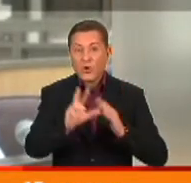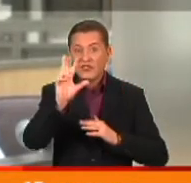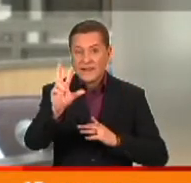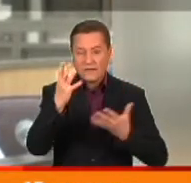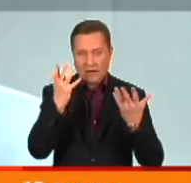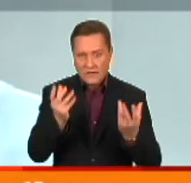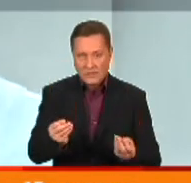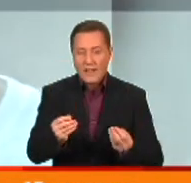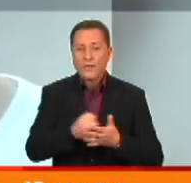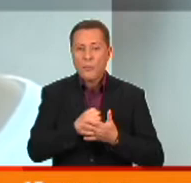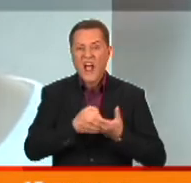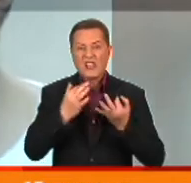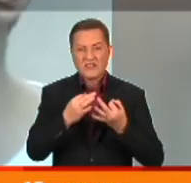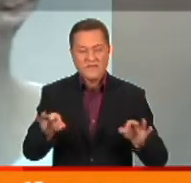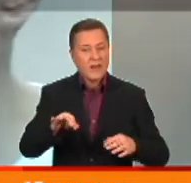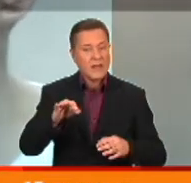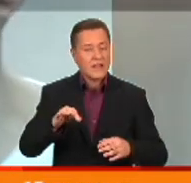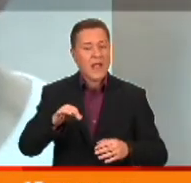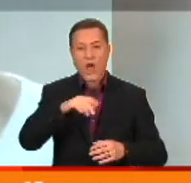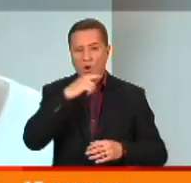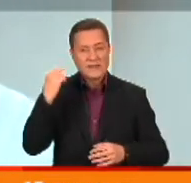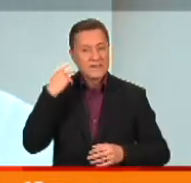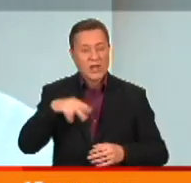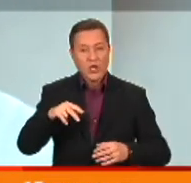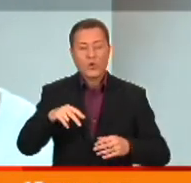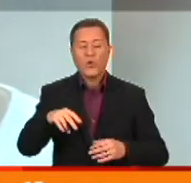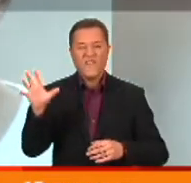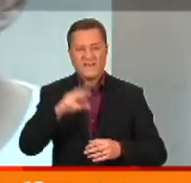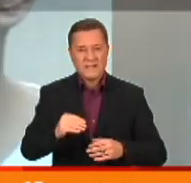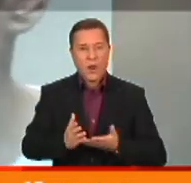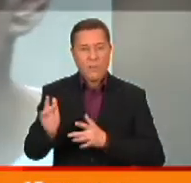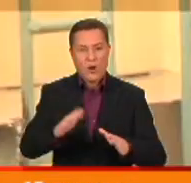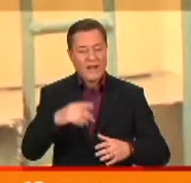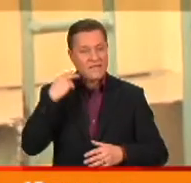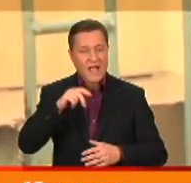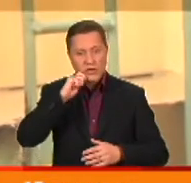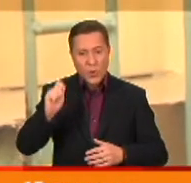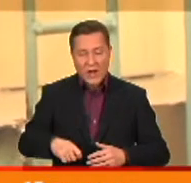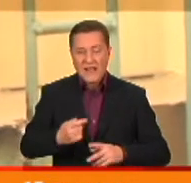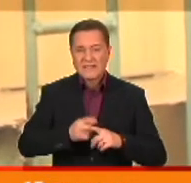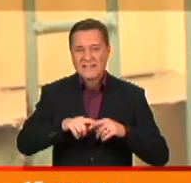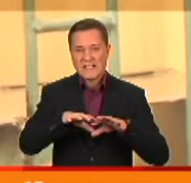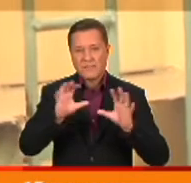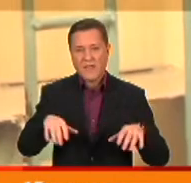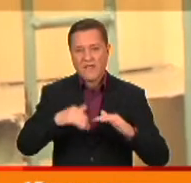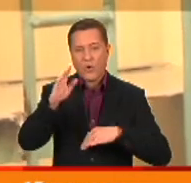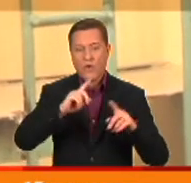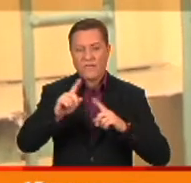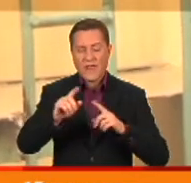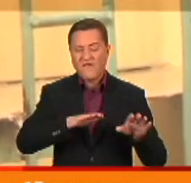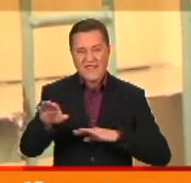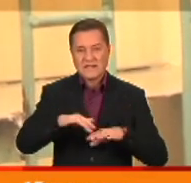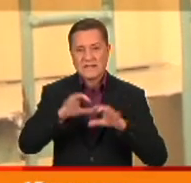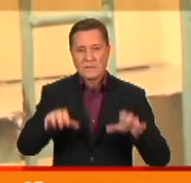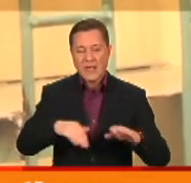дні, домагаючись звільнення з російських тюрем усіх українських політв'язнів. Віце-спікер Верховної Ради Ірина Геращенко